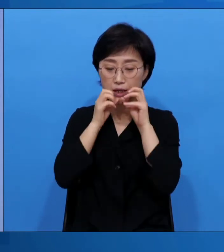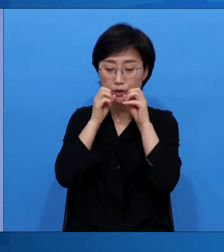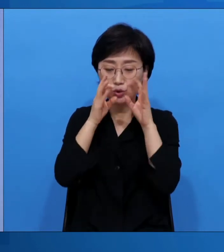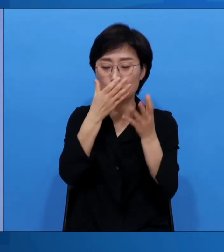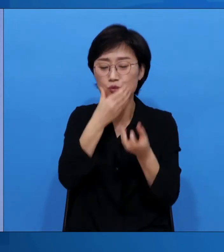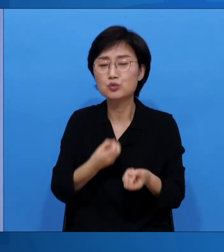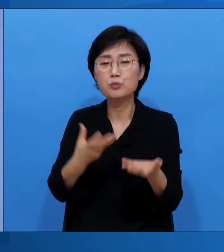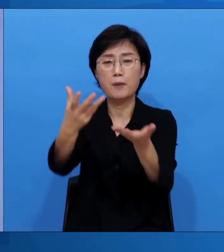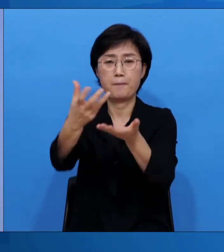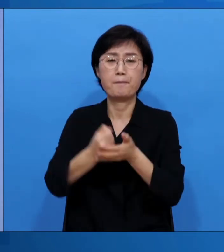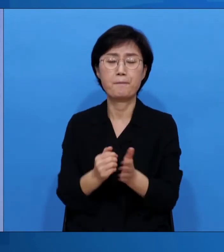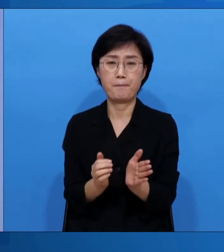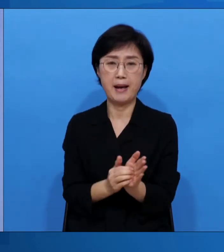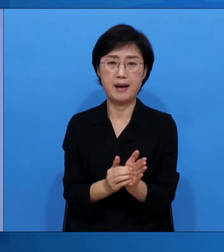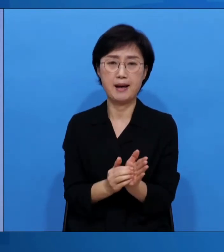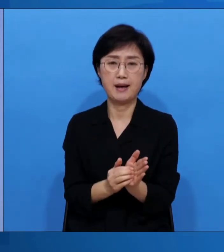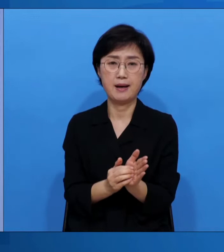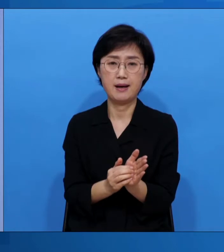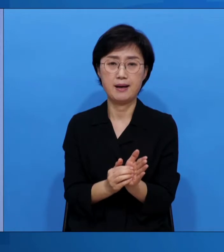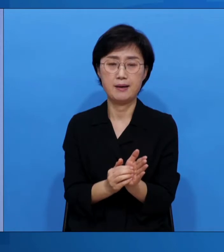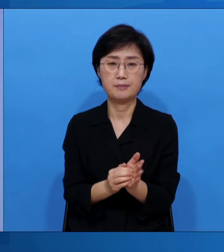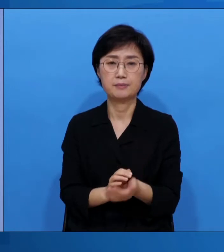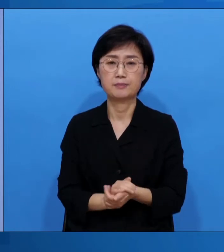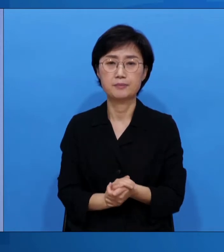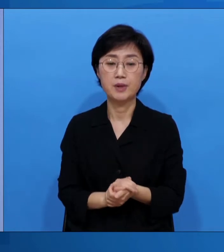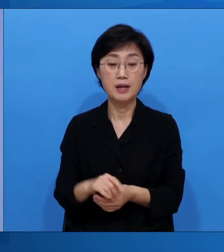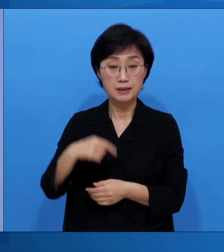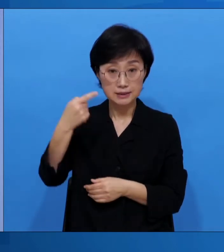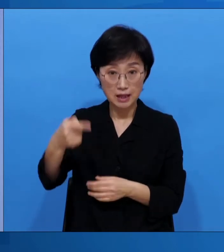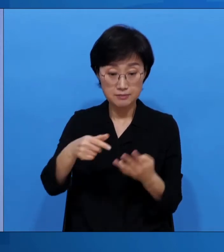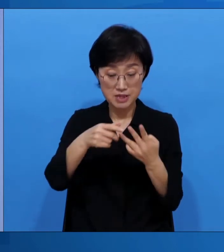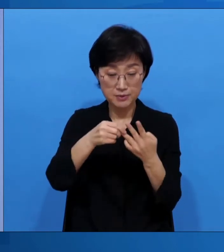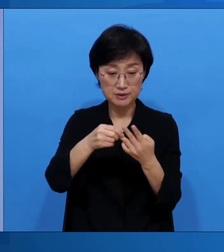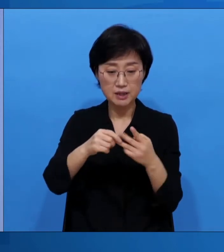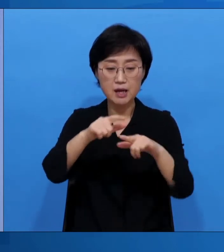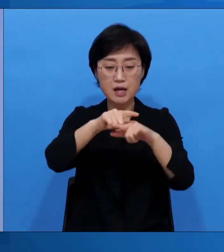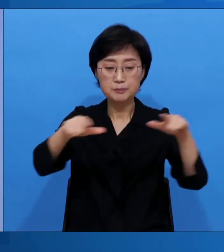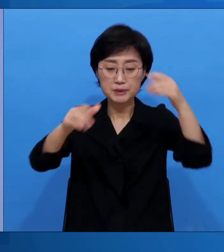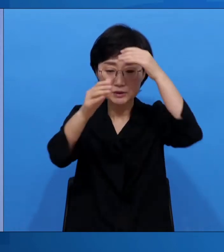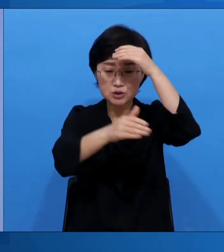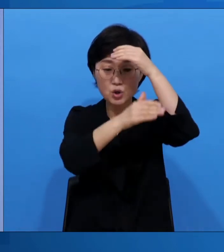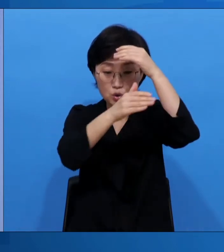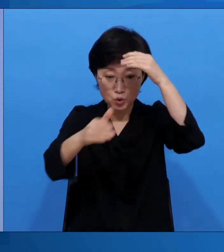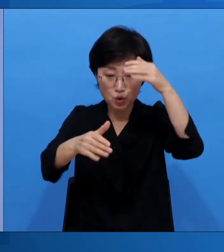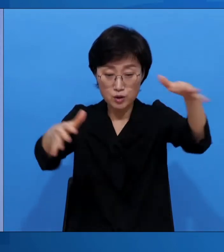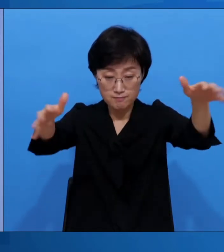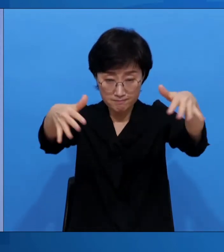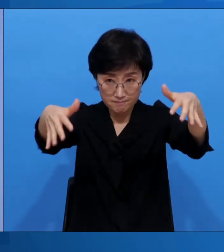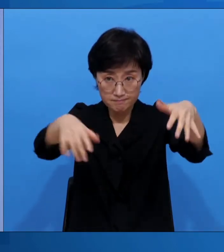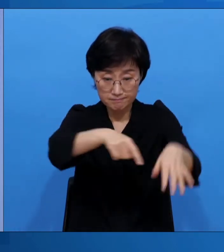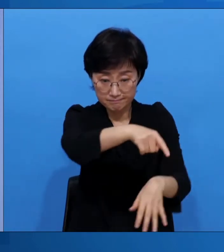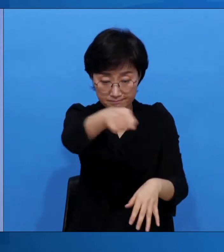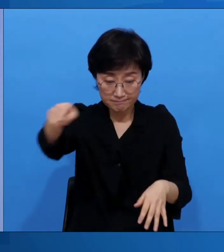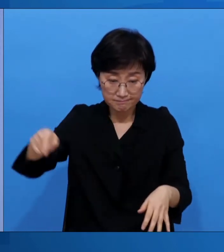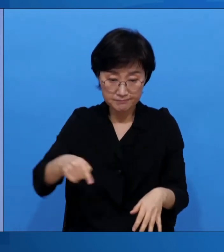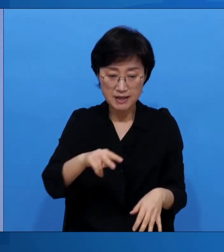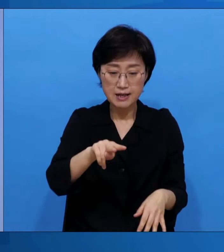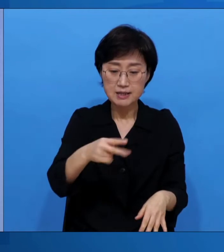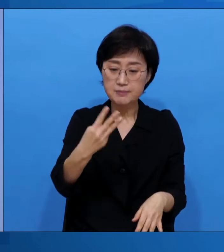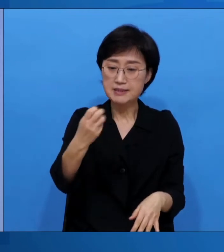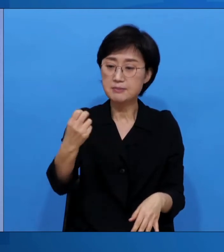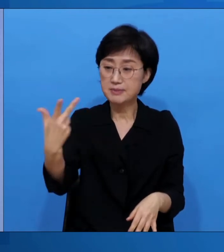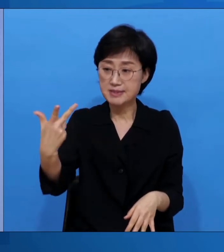the evangelism that you have received. 그러고는 모든 평신들을 모아놓고 이제는 237 나라 개인들을 보좌화시킨